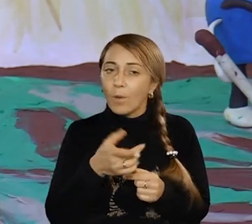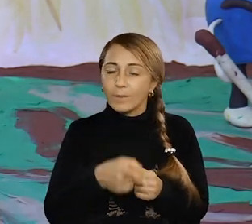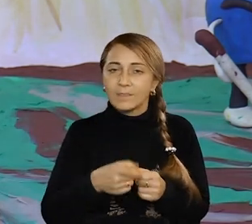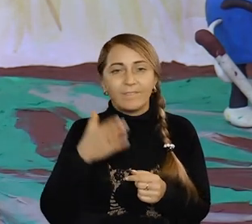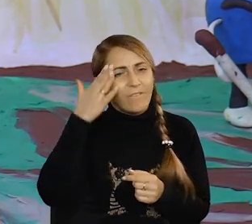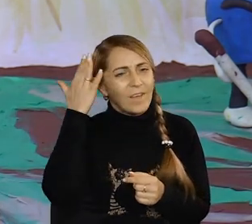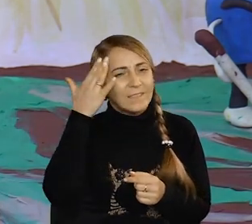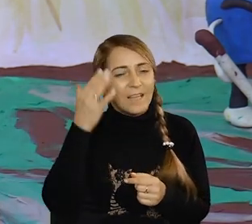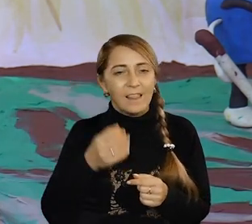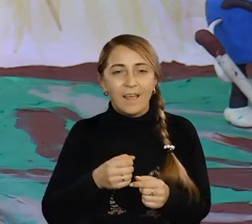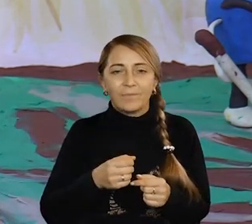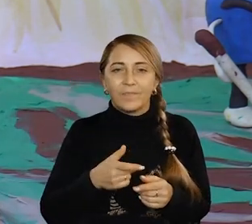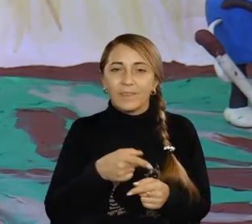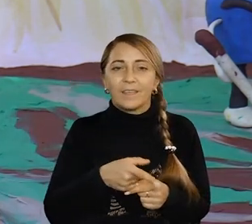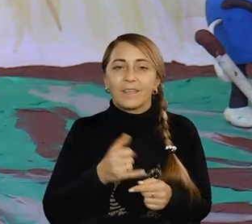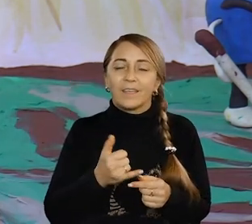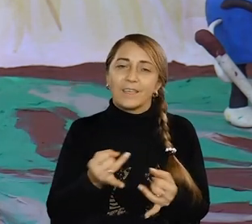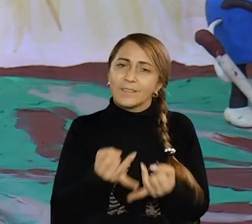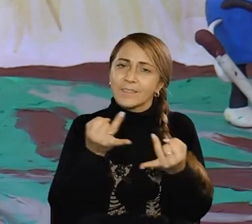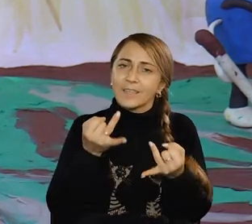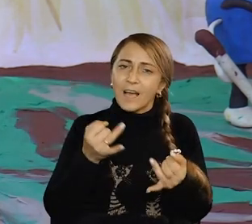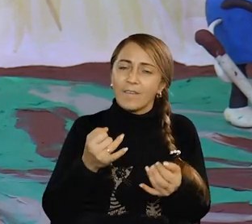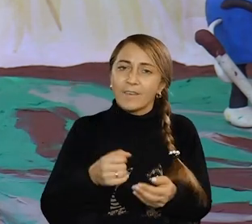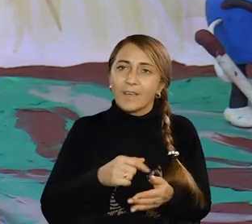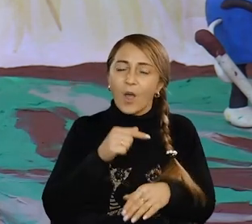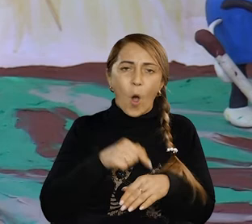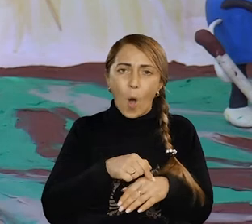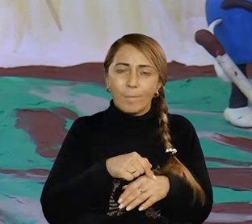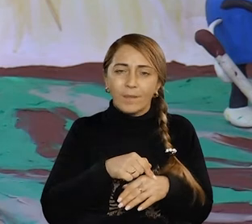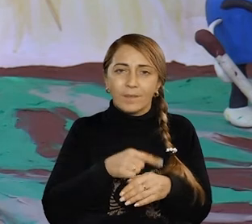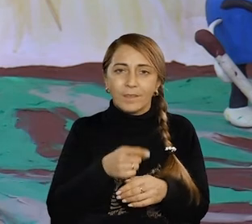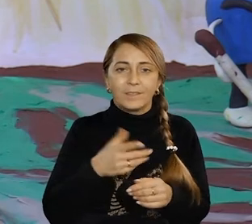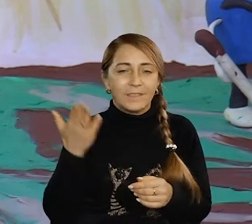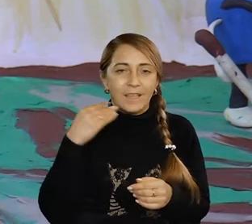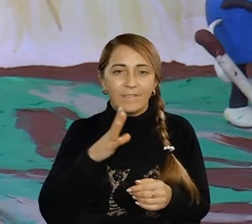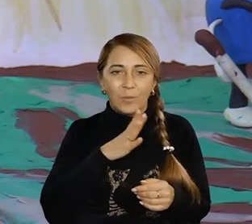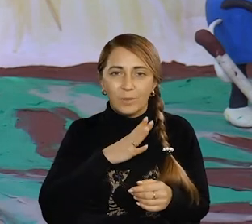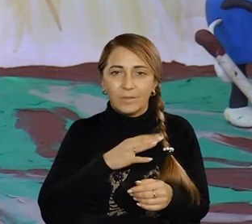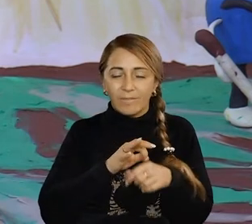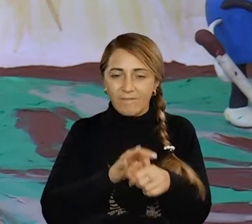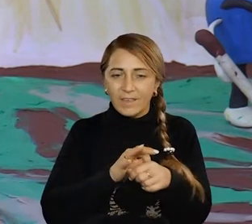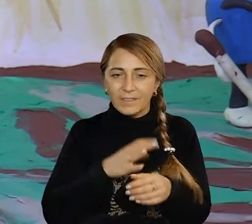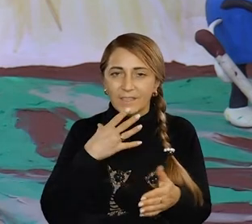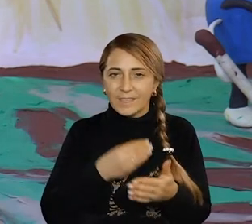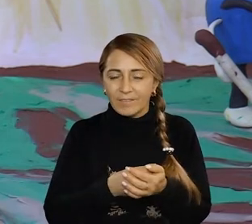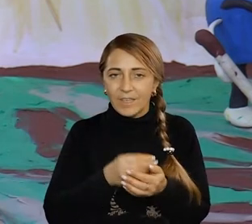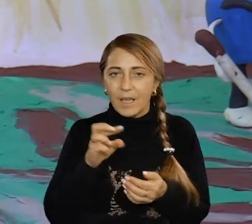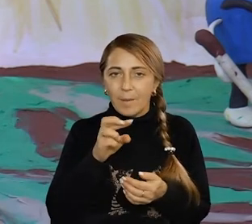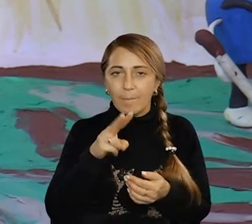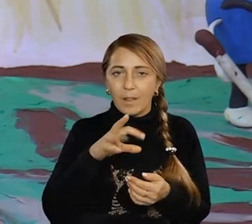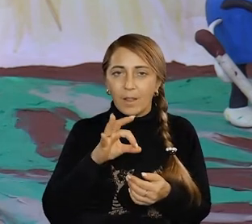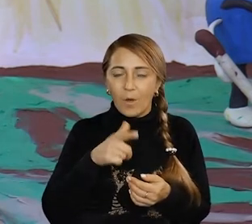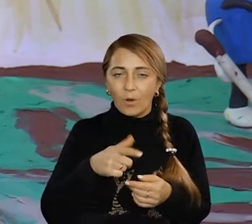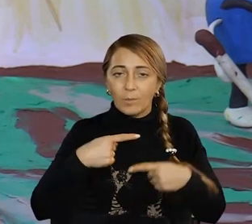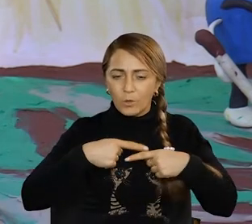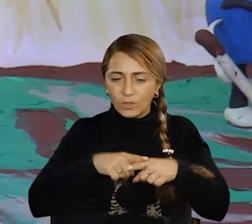його весела вдача та цікаві хобі. До того ж, він нещодавно розпочав вести свій блог про новітні